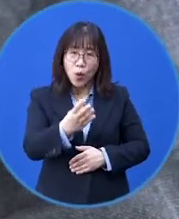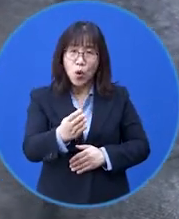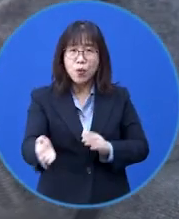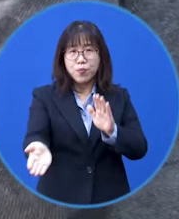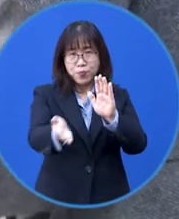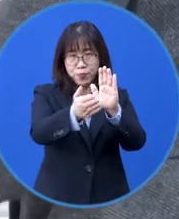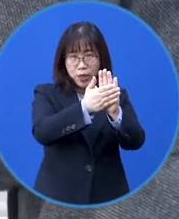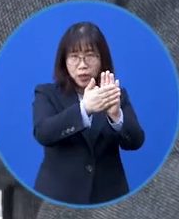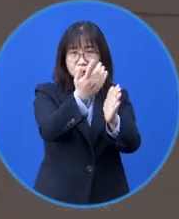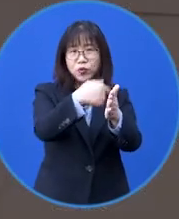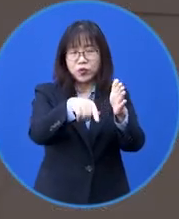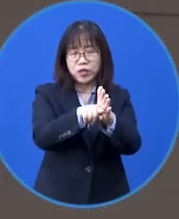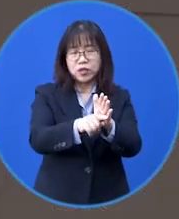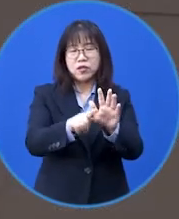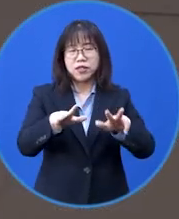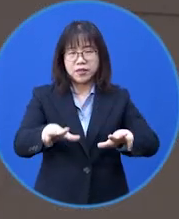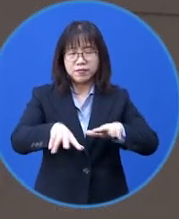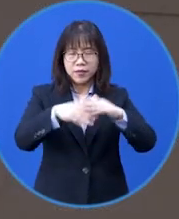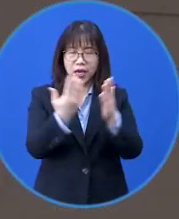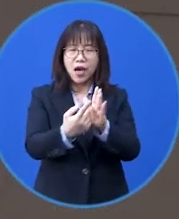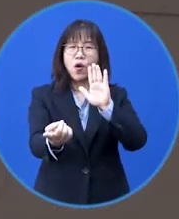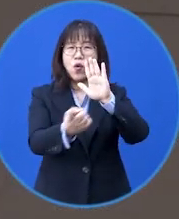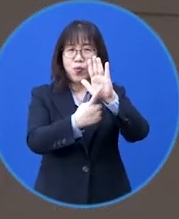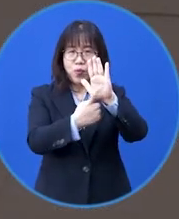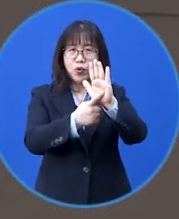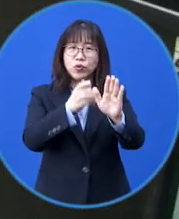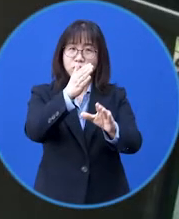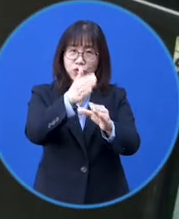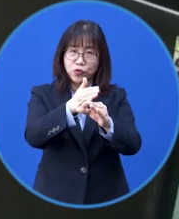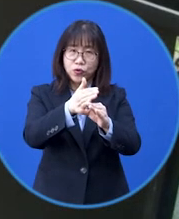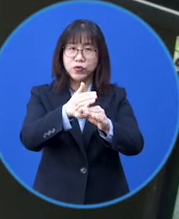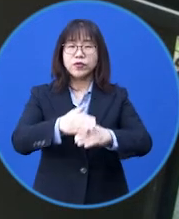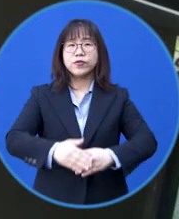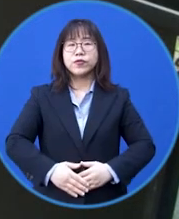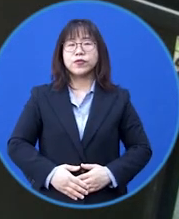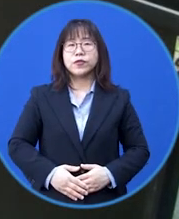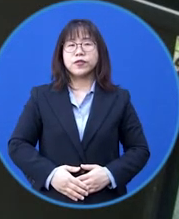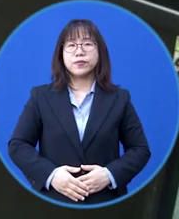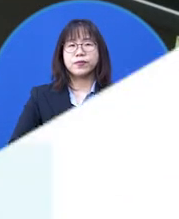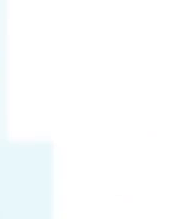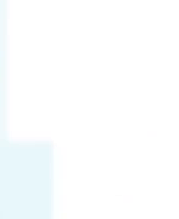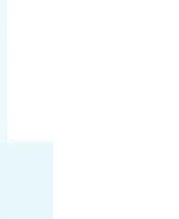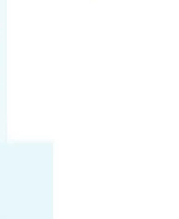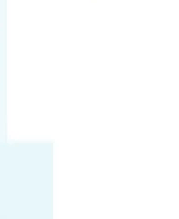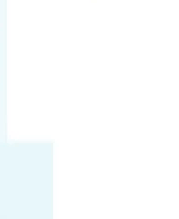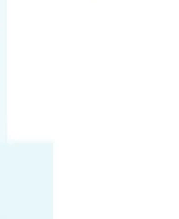번호판을 설치할 수 있도록 관계 업체를 대상으로 적극 홍보하고 있습니다.